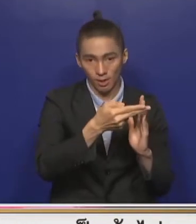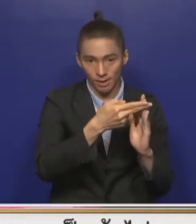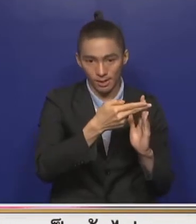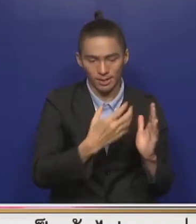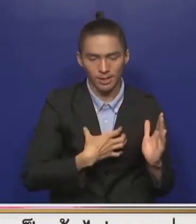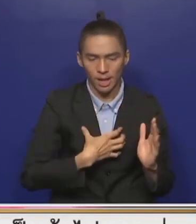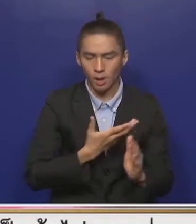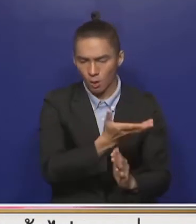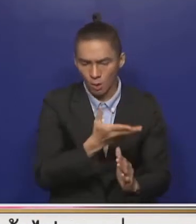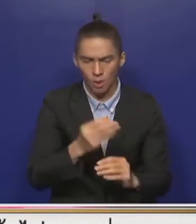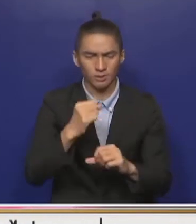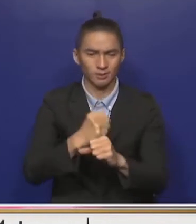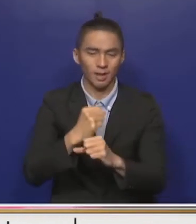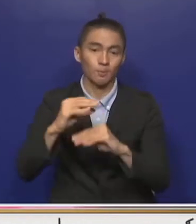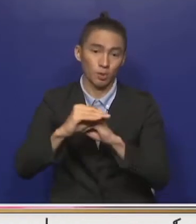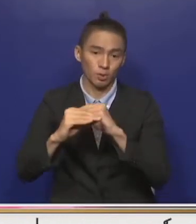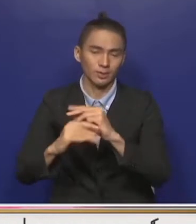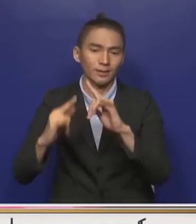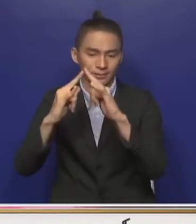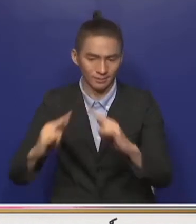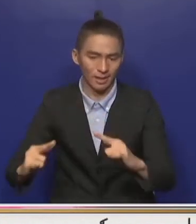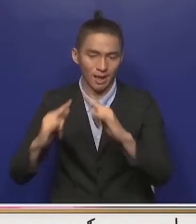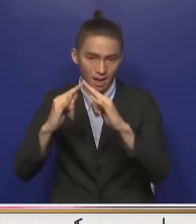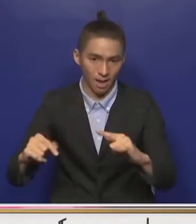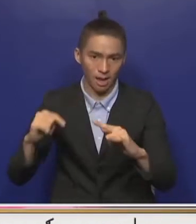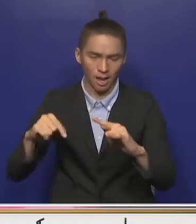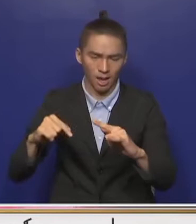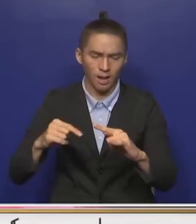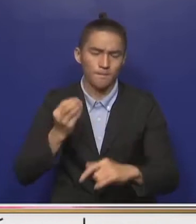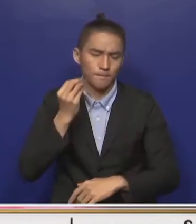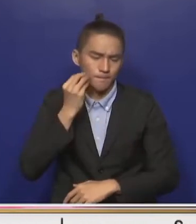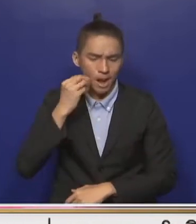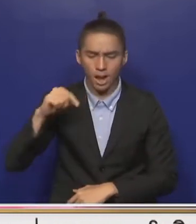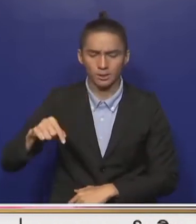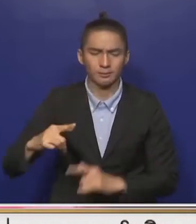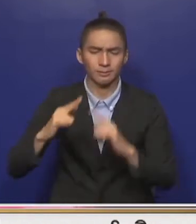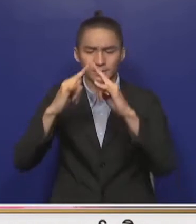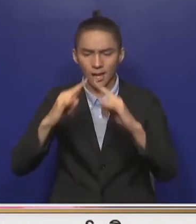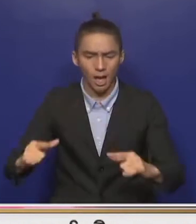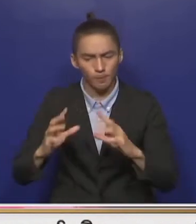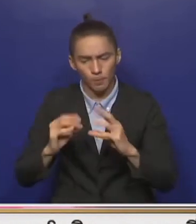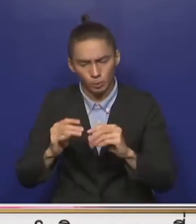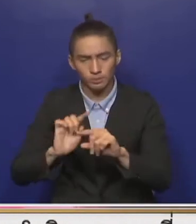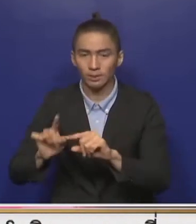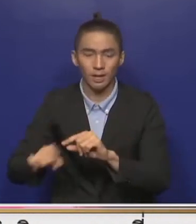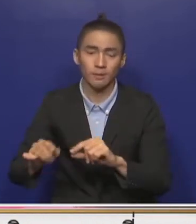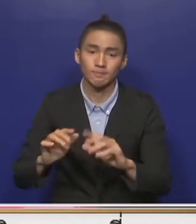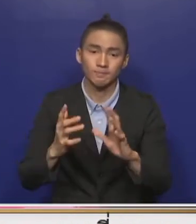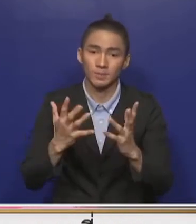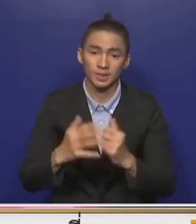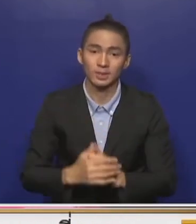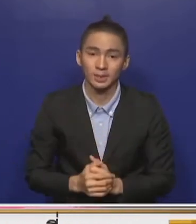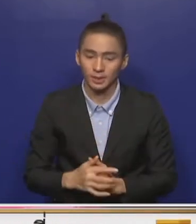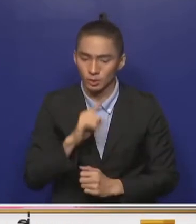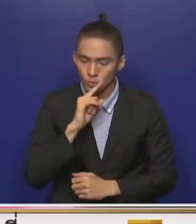ศาลาประชาคมประจำหมู่บ้านซึ่งหมู่บ้านนี้เป็นหมู่บ้านเดียวที่ยังไม่มีศาลาประชาคมครับในตำบลหินโงมหามีการก่อสร้าง